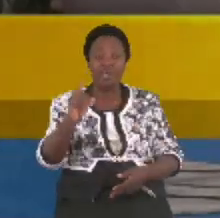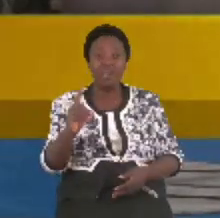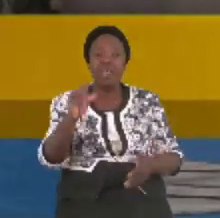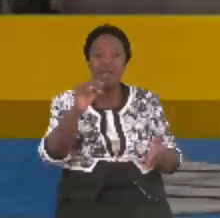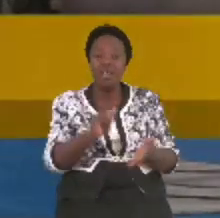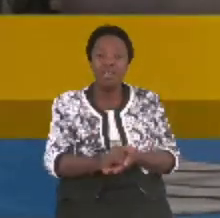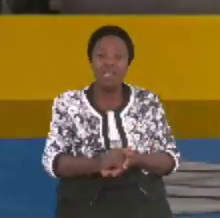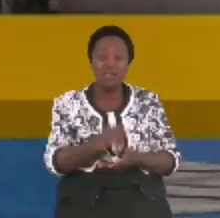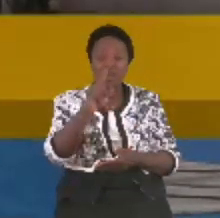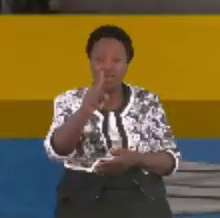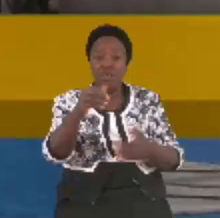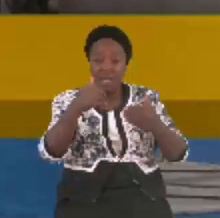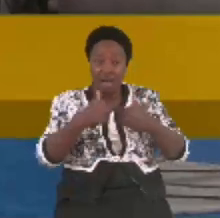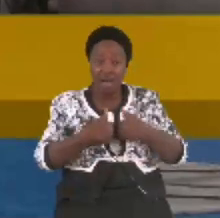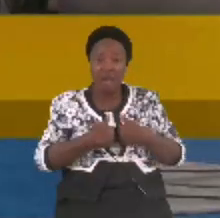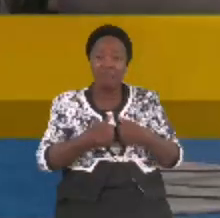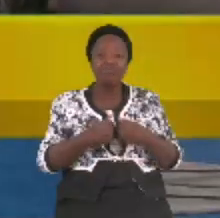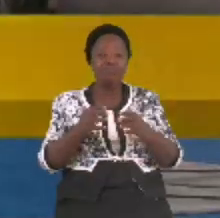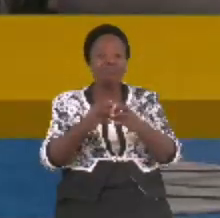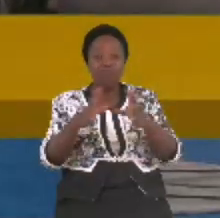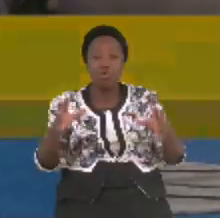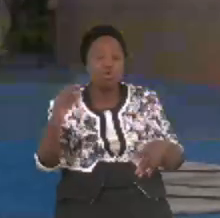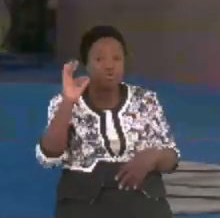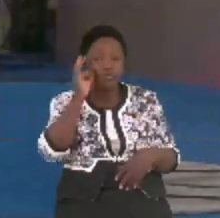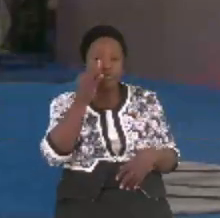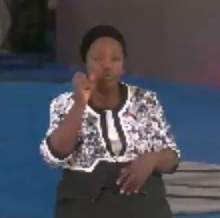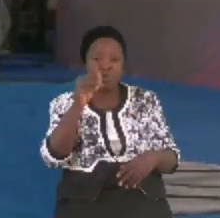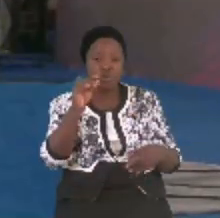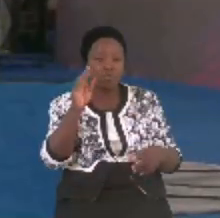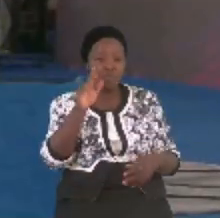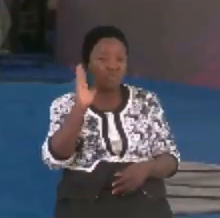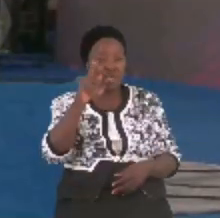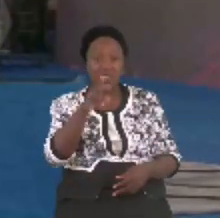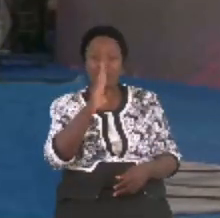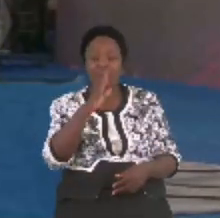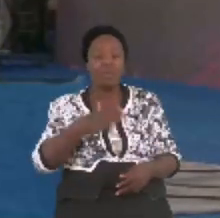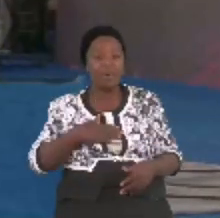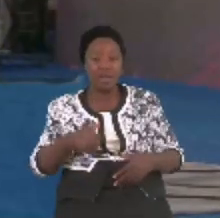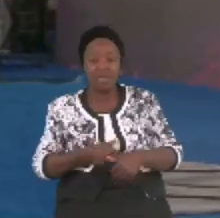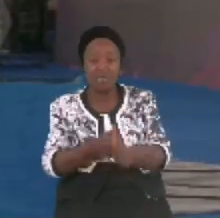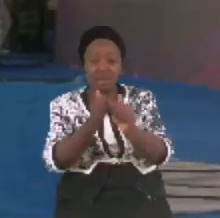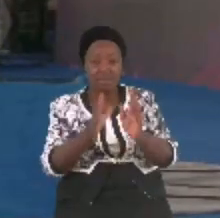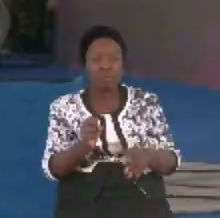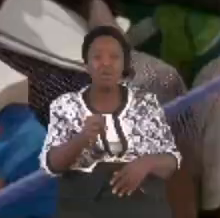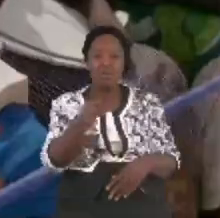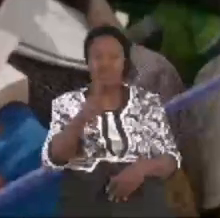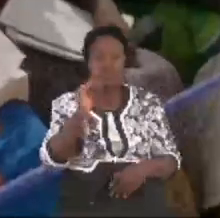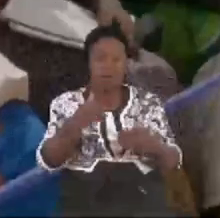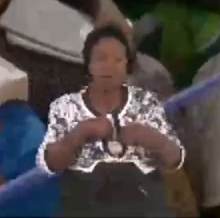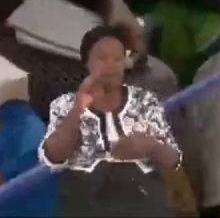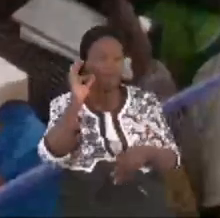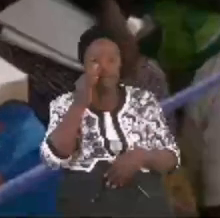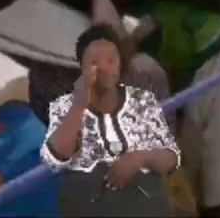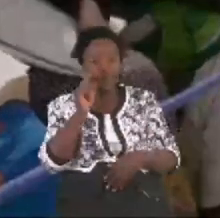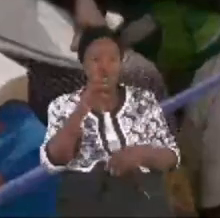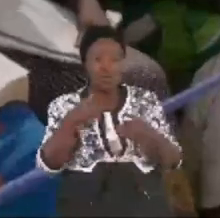Si vous portez beaucoup de fruits, c'est ainsi que mon Père sera glorifié et que vous serez mes disciples. Vous allez porter de